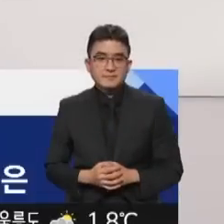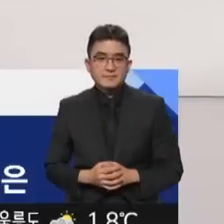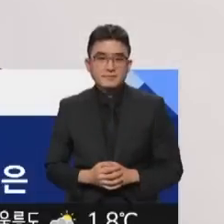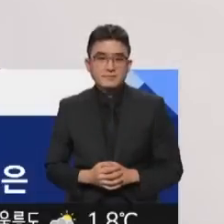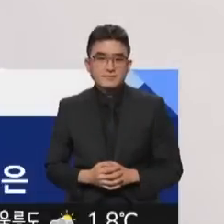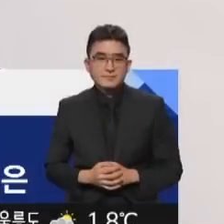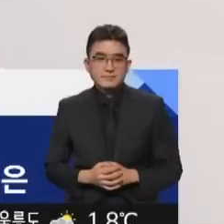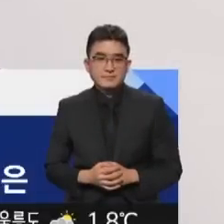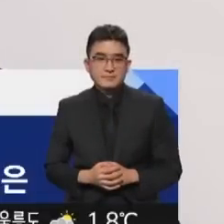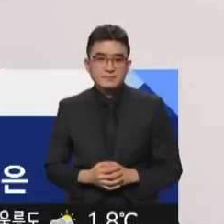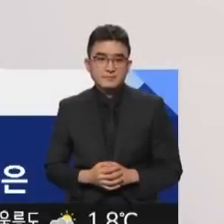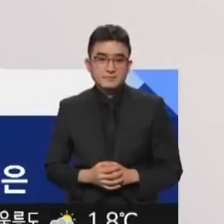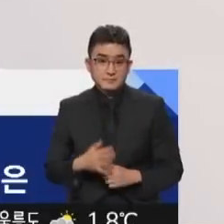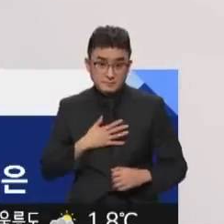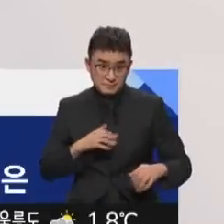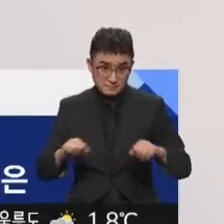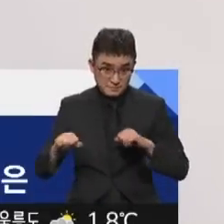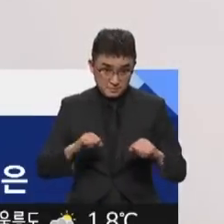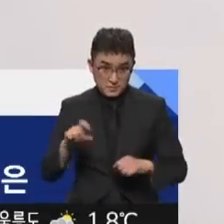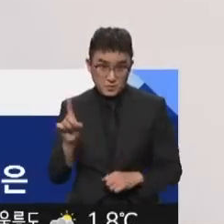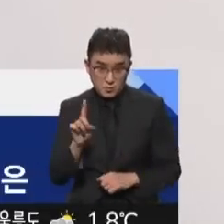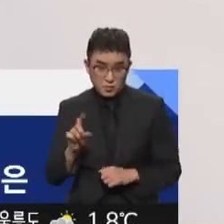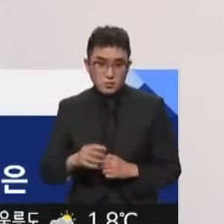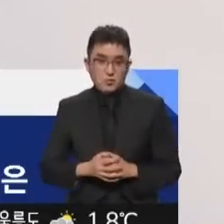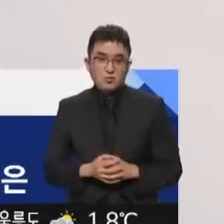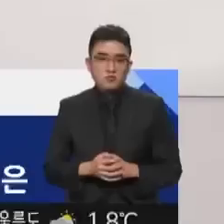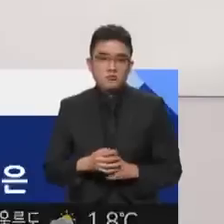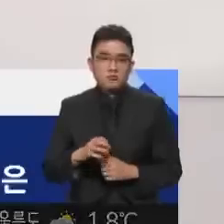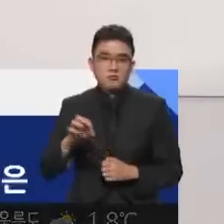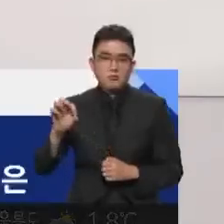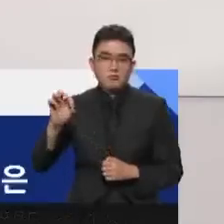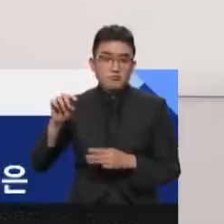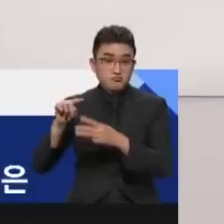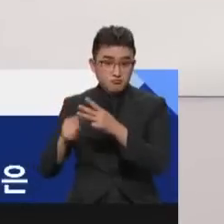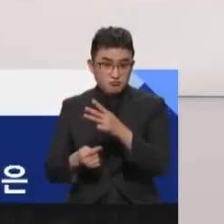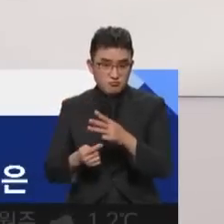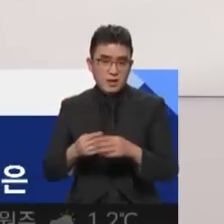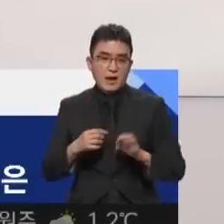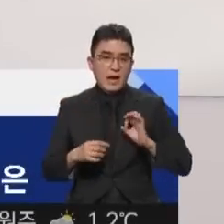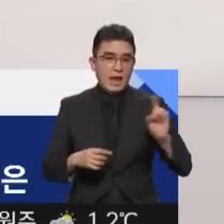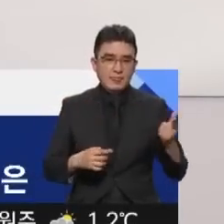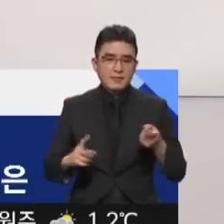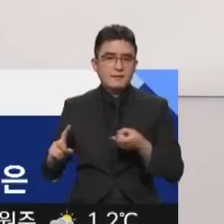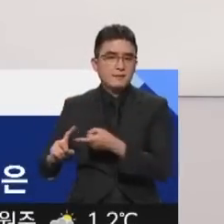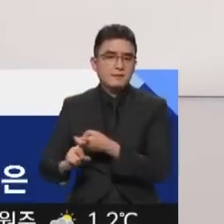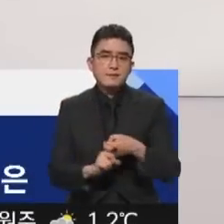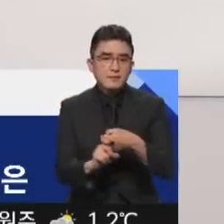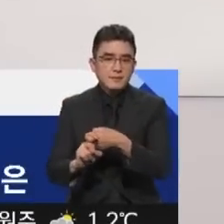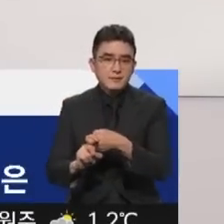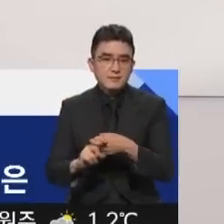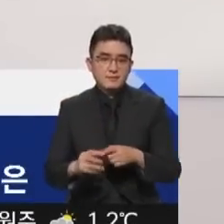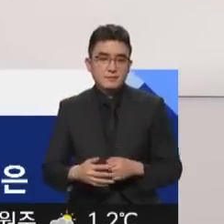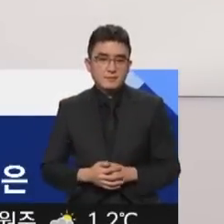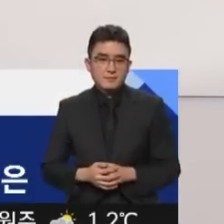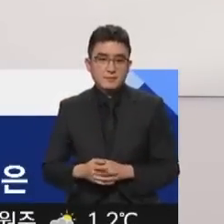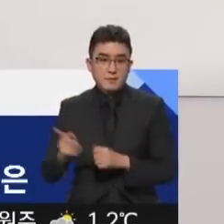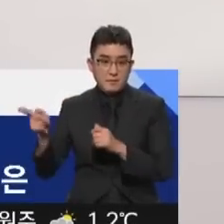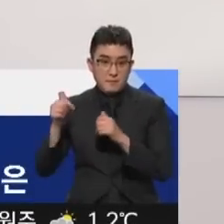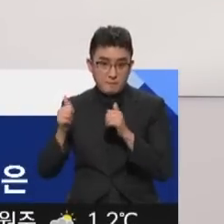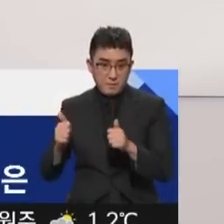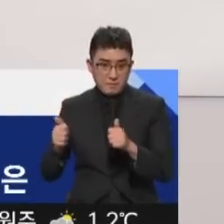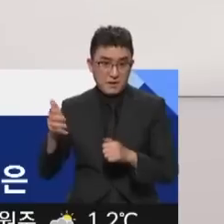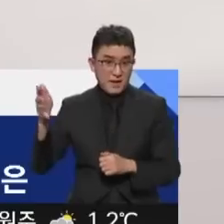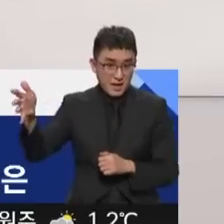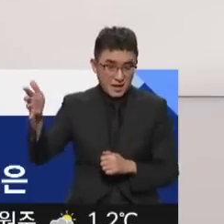지금까지 윤안 연대로 여기까지 왔습니다. 법조인 출신의 대통령과 그리고 과학기술인